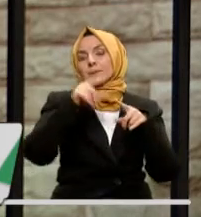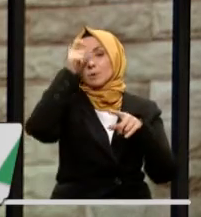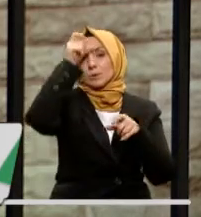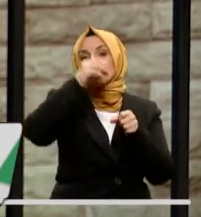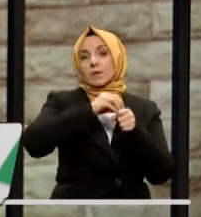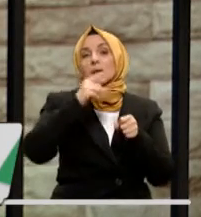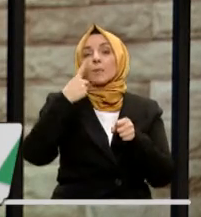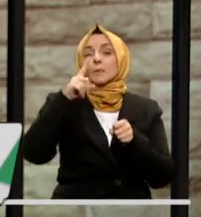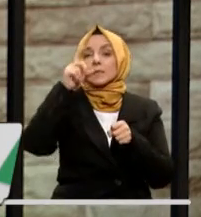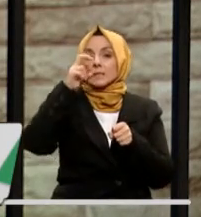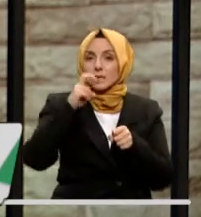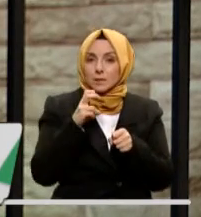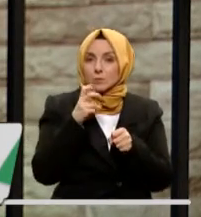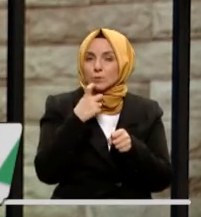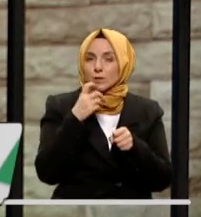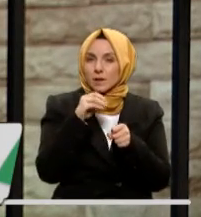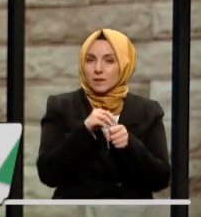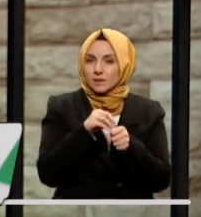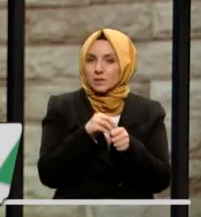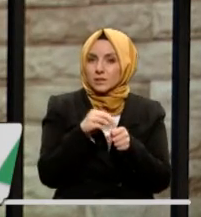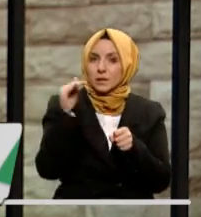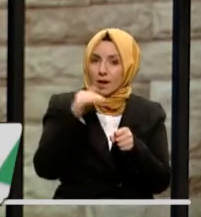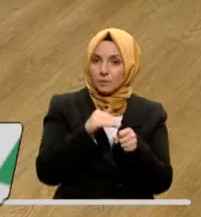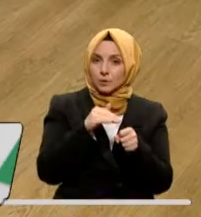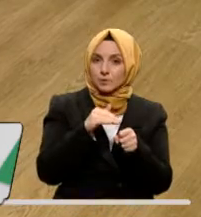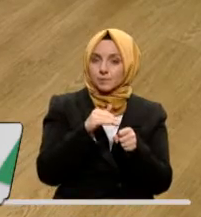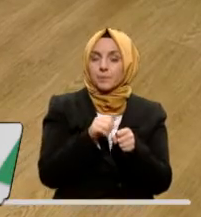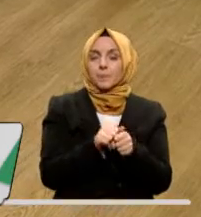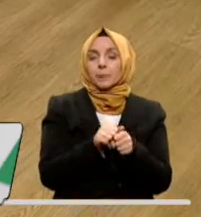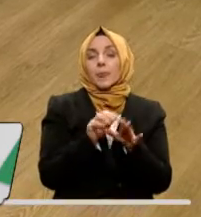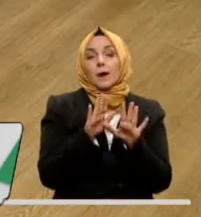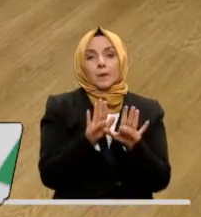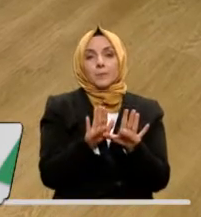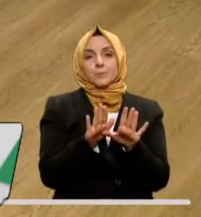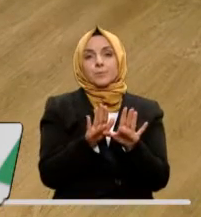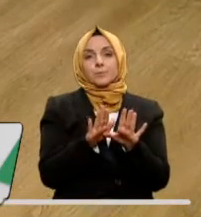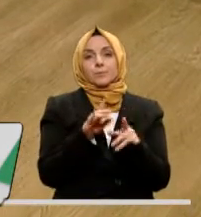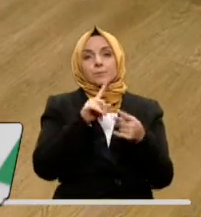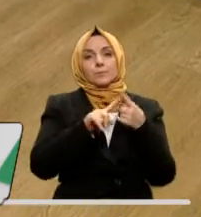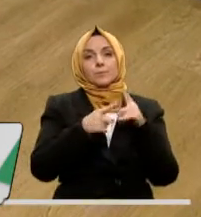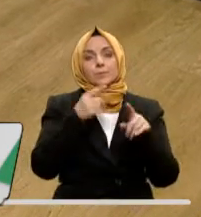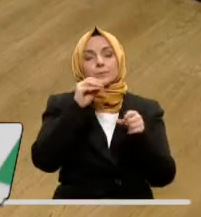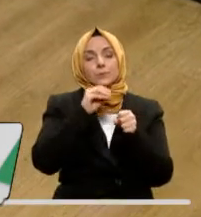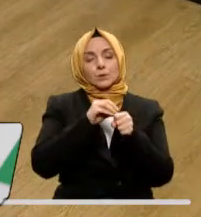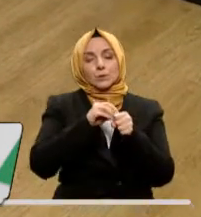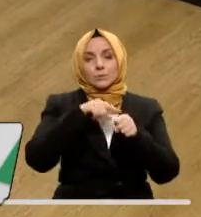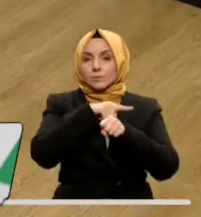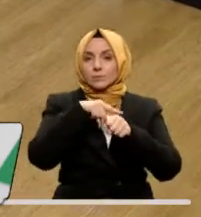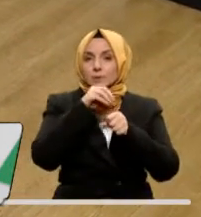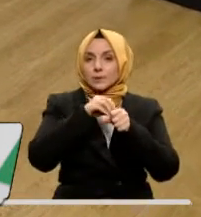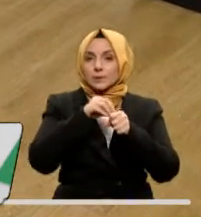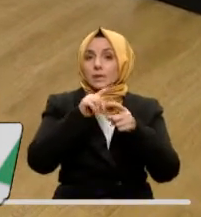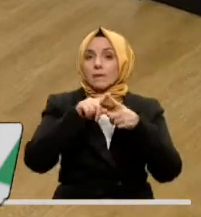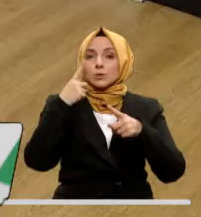bizlere dergicilik Biz biraz geriden takip etmişiz ancak Osmanlı'nın son döneminde ve cumhuriyetin